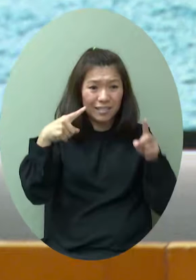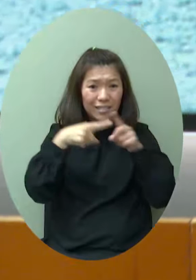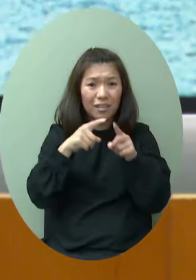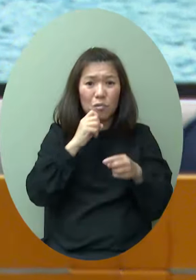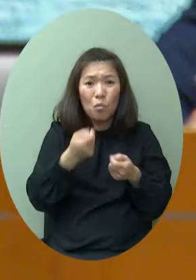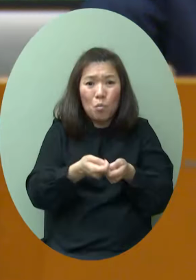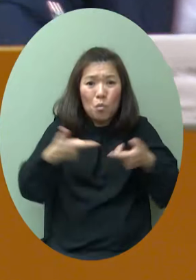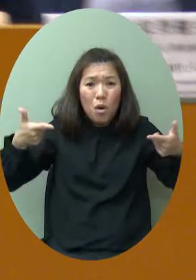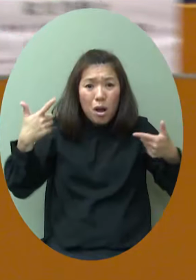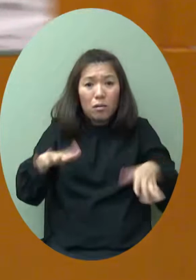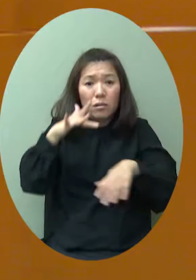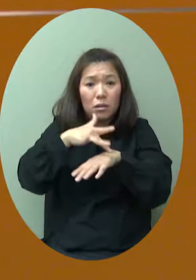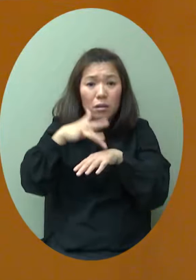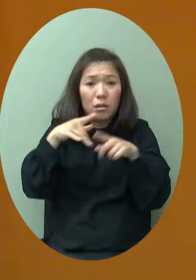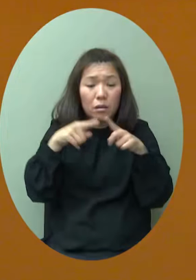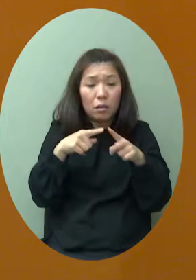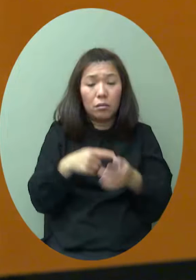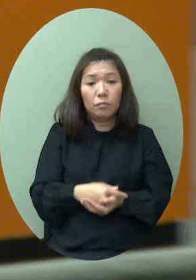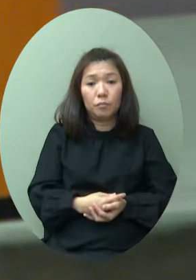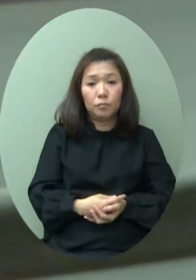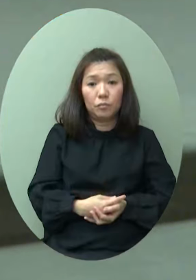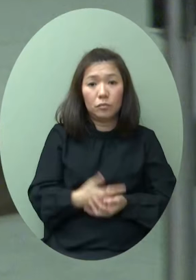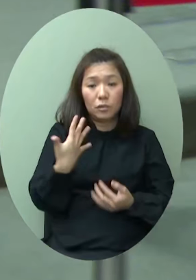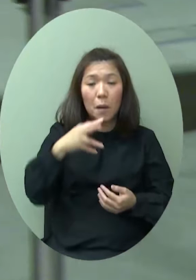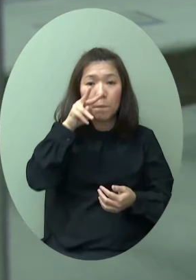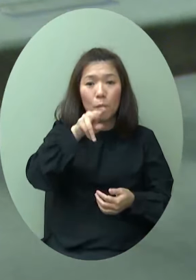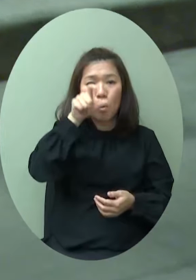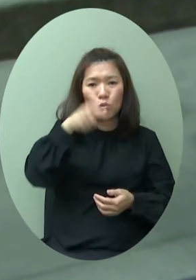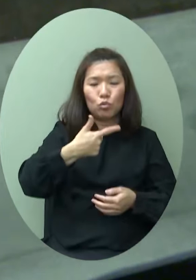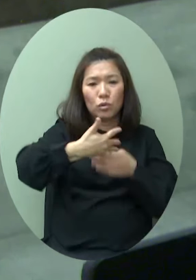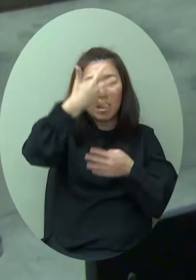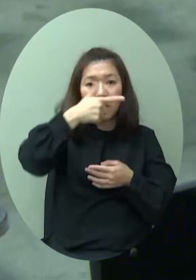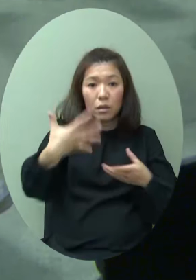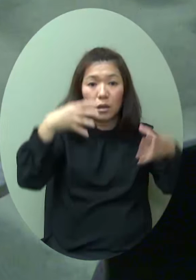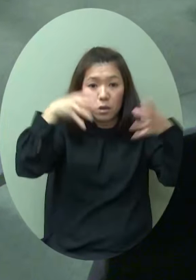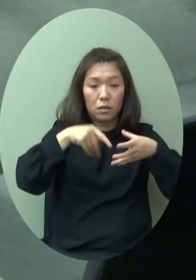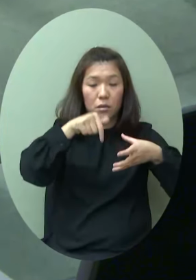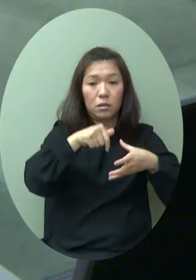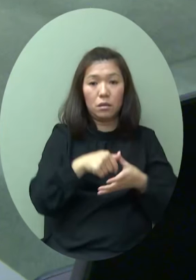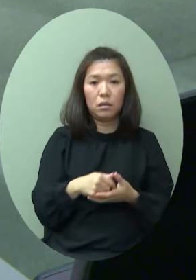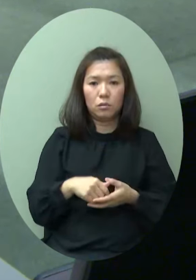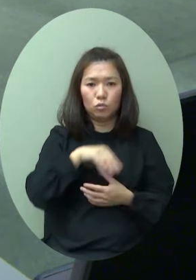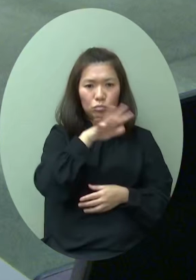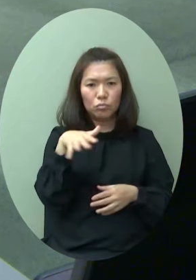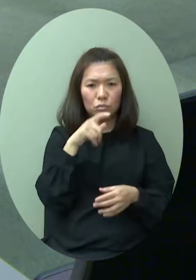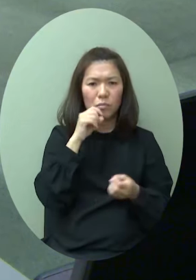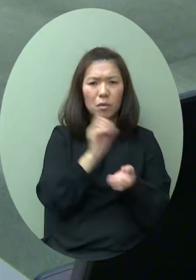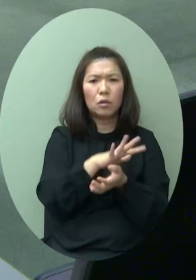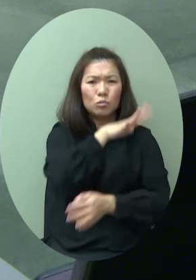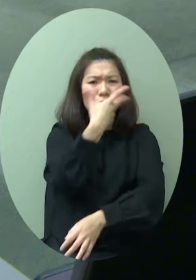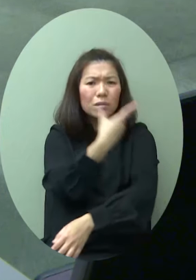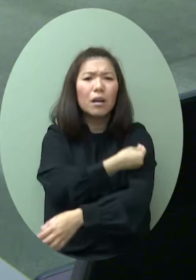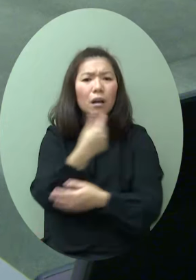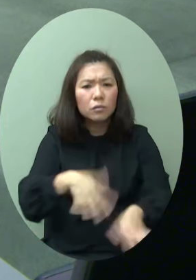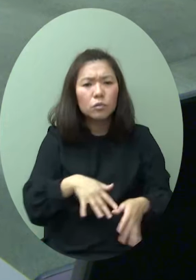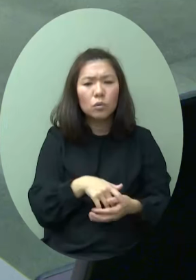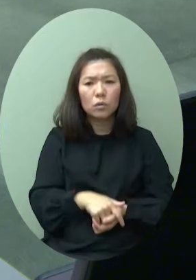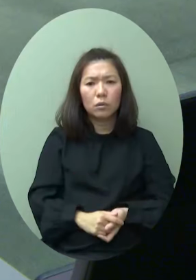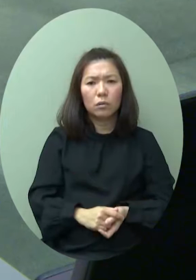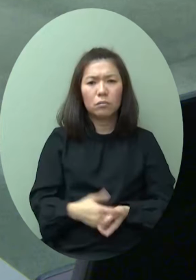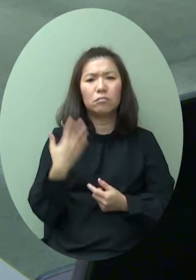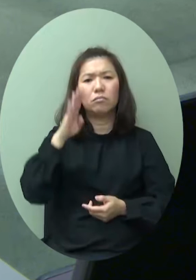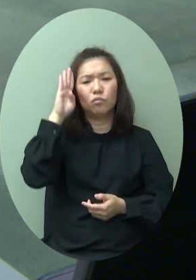大量嘅密切接觸者咧？同埋呢一個望月樓羣組咧，其實入邊即係所有嘅染疫者都已經係打齊曬針啦。咁